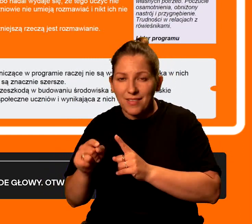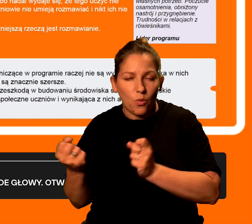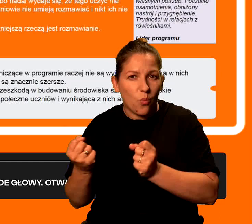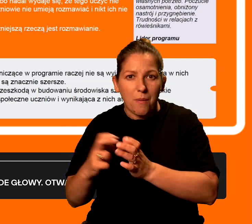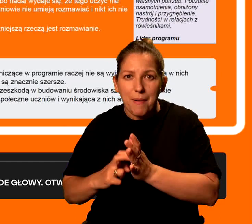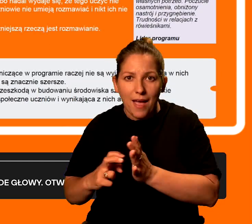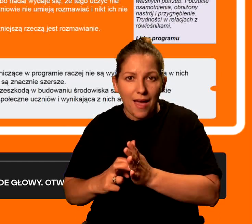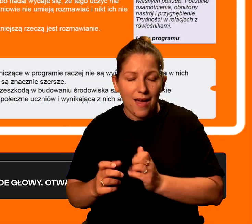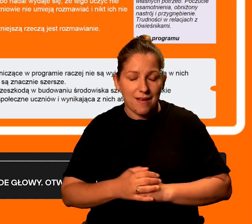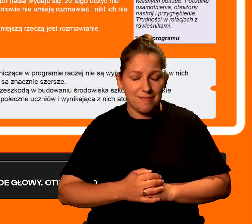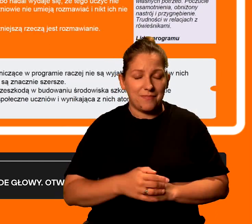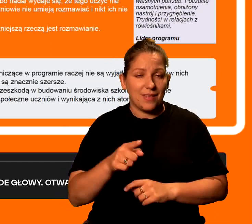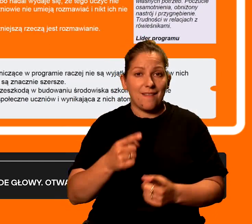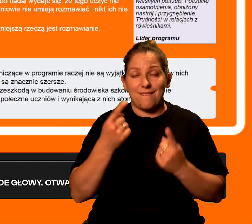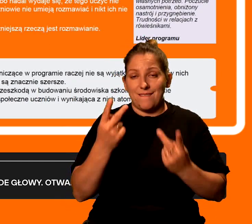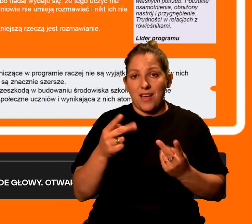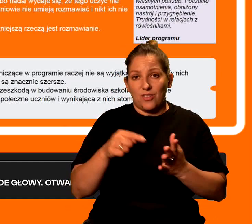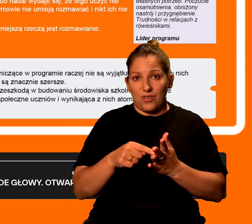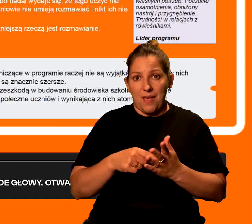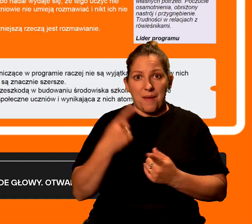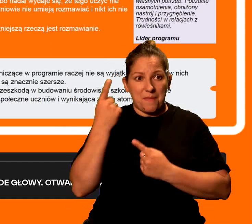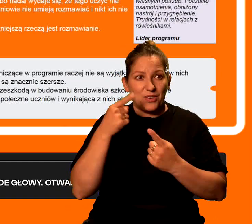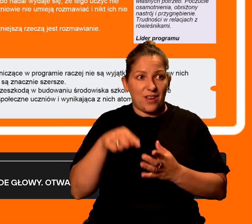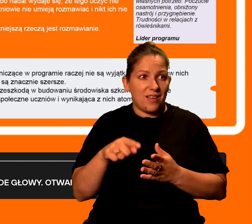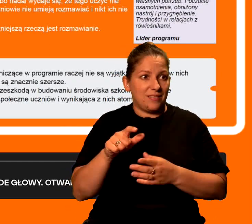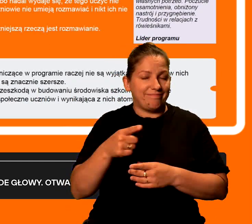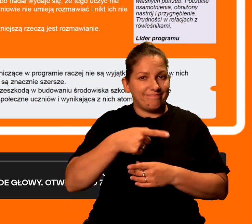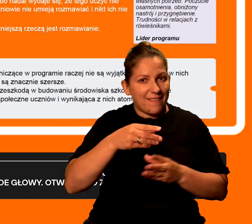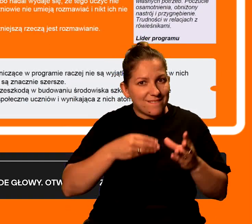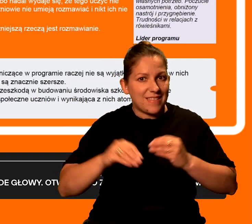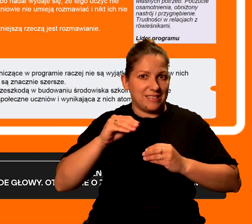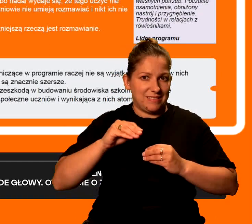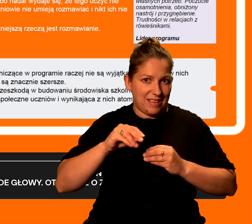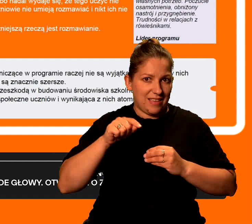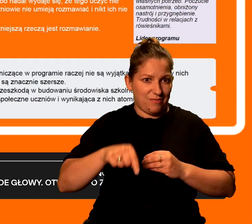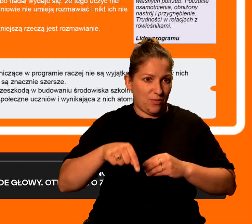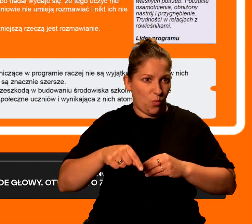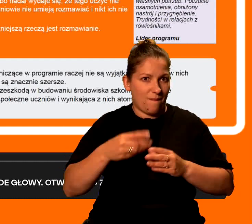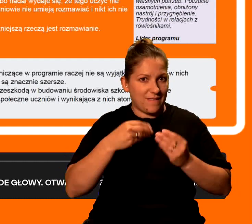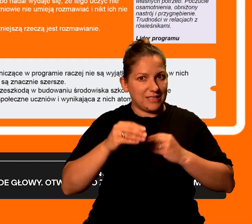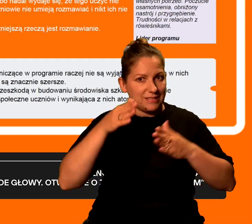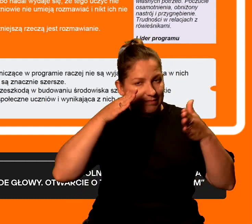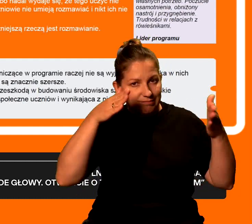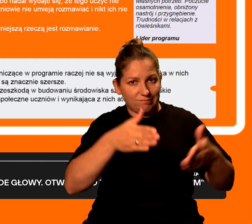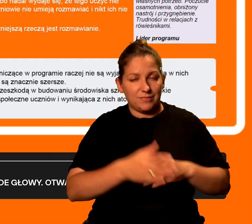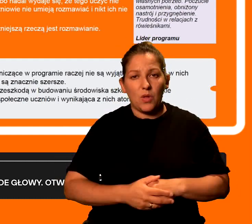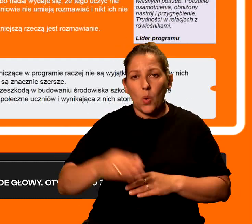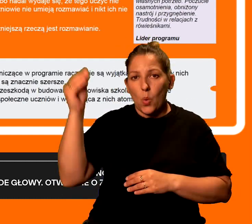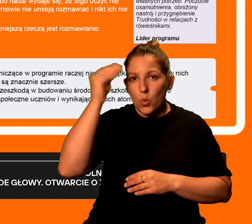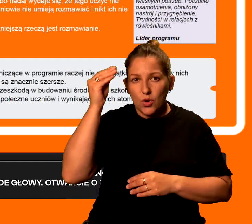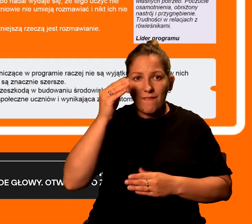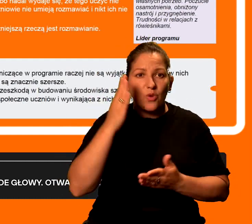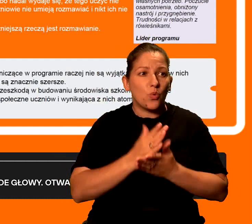I teraz to jest super ważna rzecz, myślę, o której powinniśmy szerzej, na którą powinniśmy szerzej popatrzeć. Uczniowie już